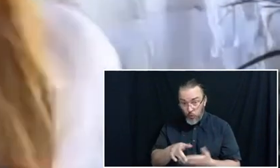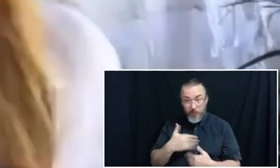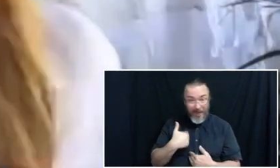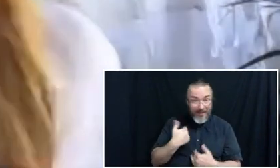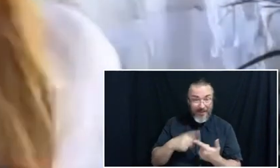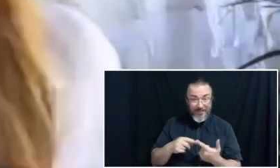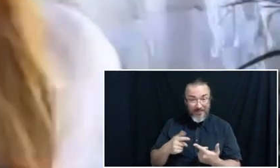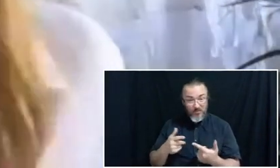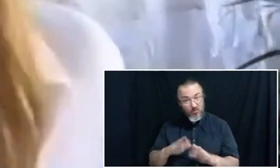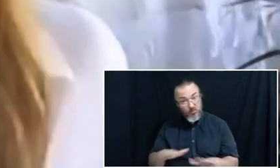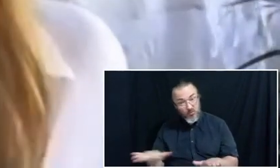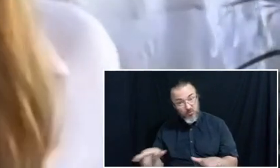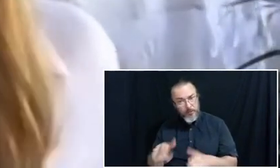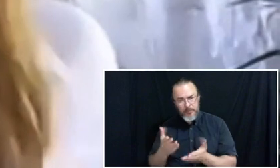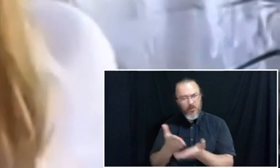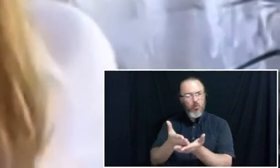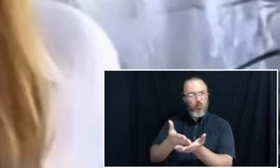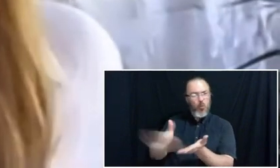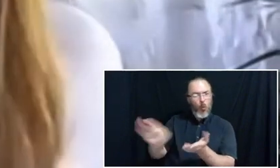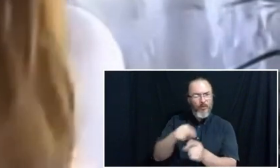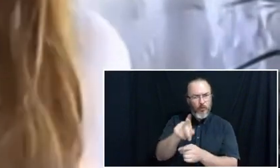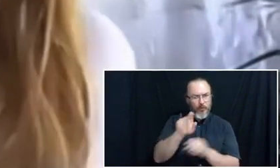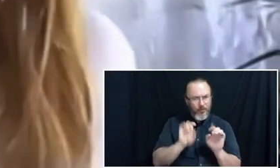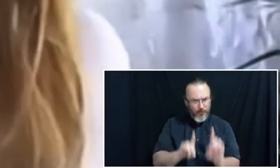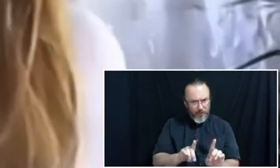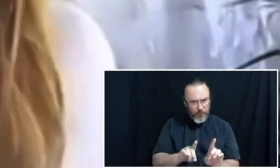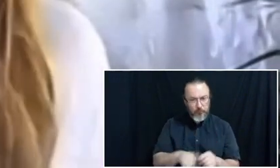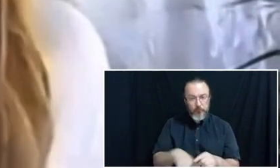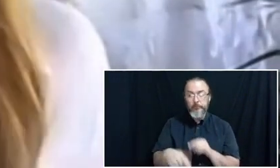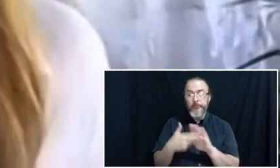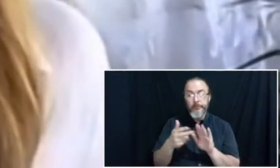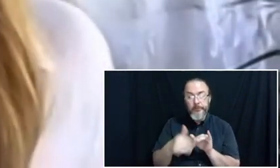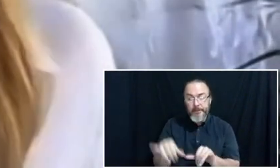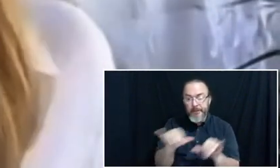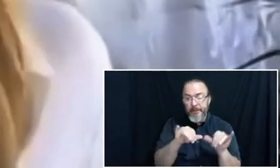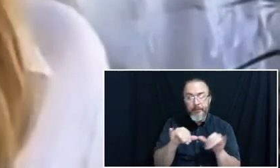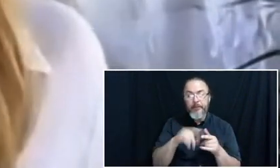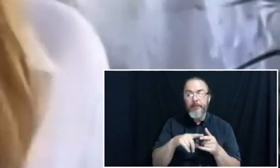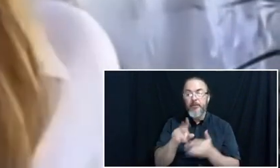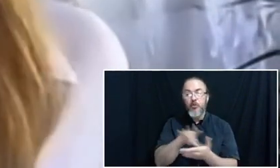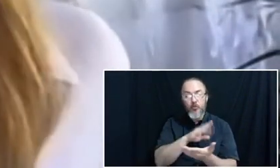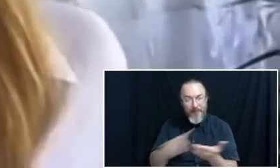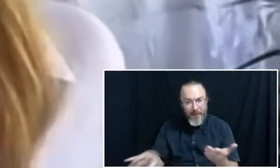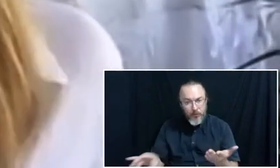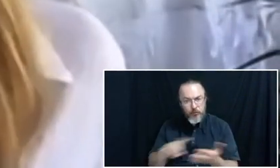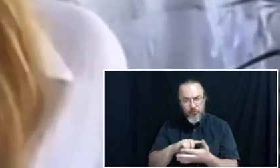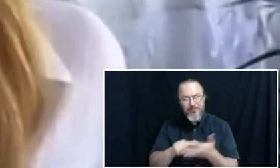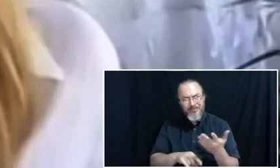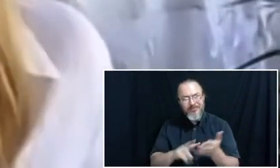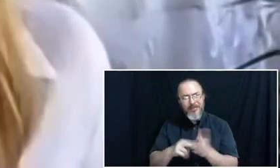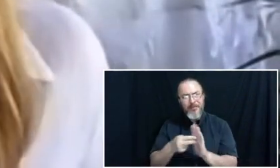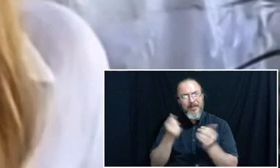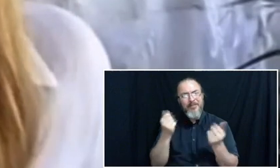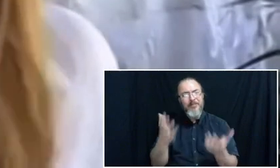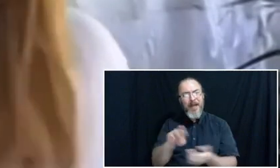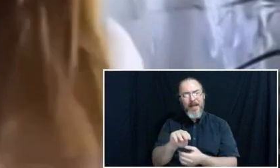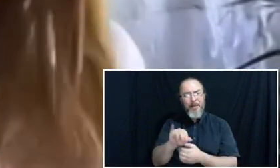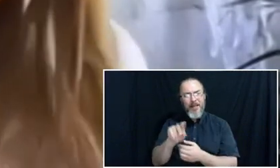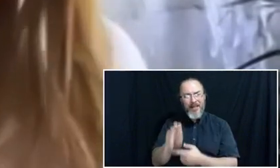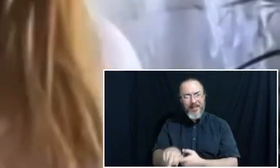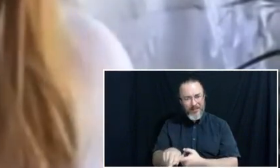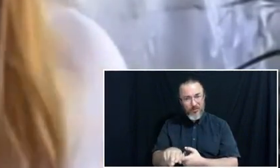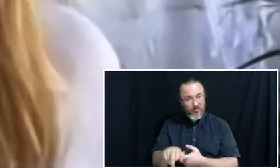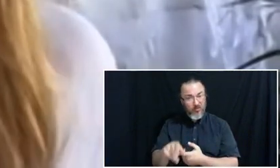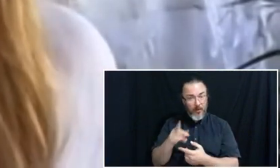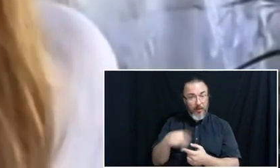un enfant, un jeune sur cinq est entièrement exclu de l'éducation. La stigmatisation, les stéréotypes et la discrimination signifient que des millions d'autres